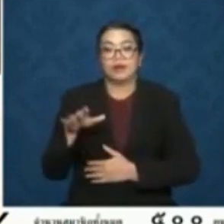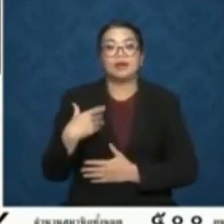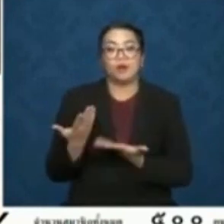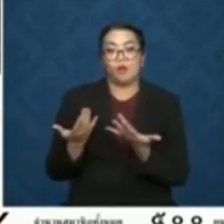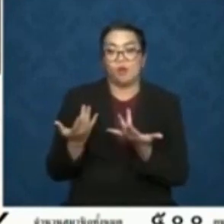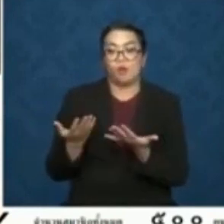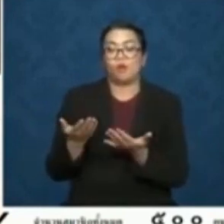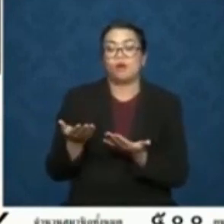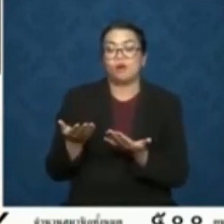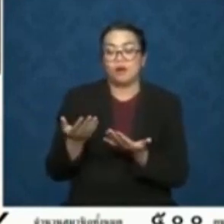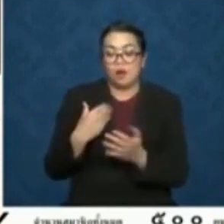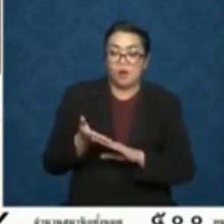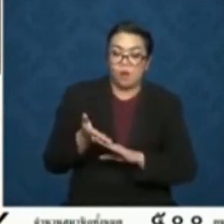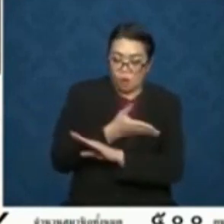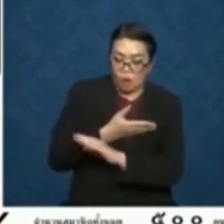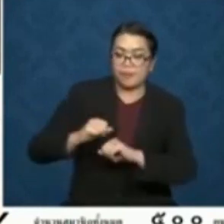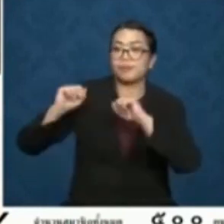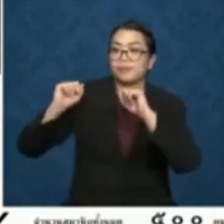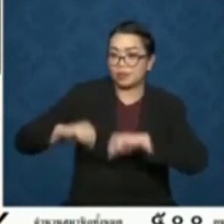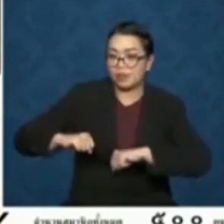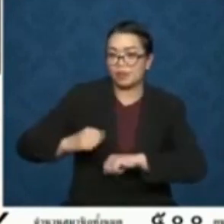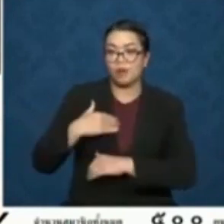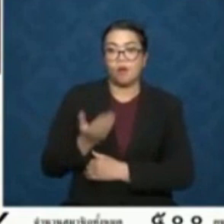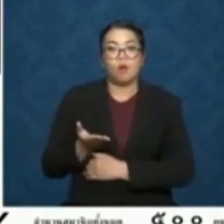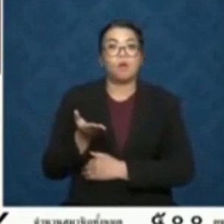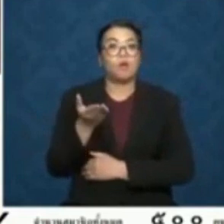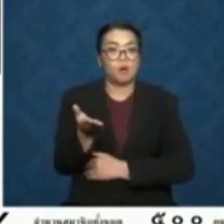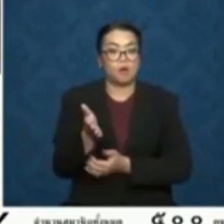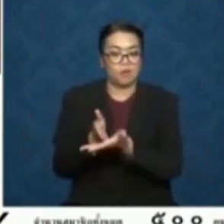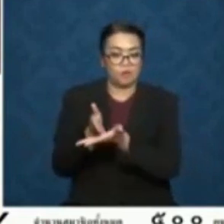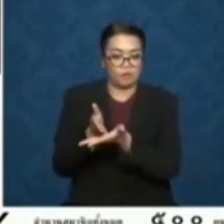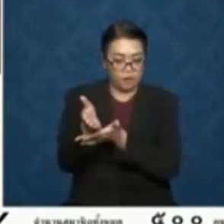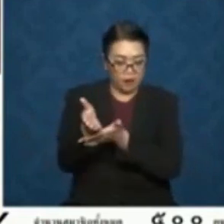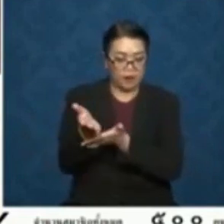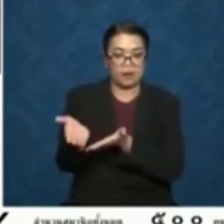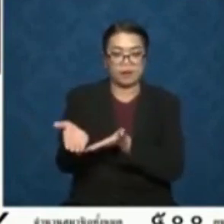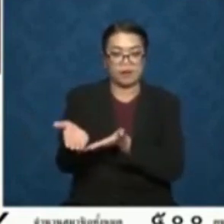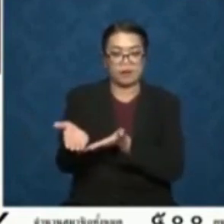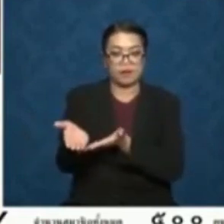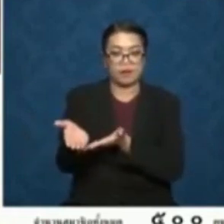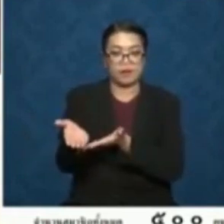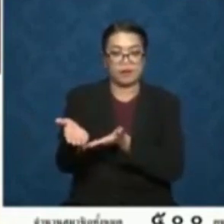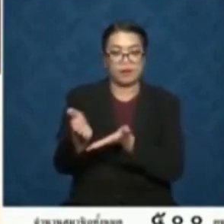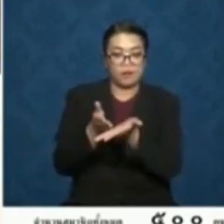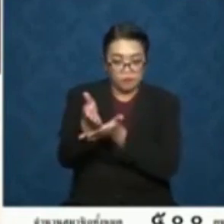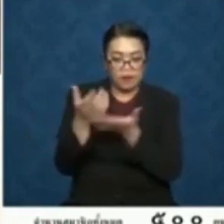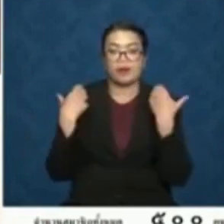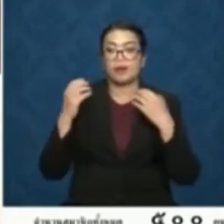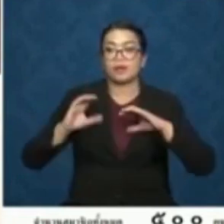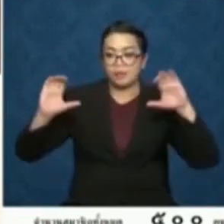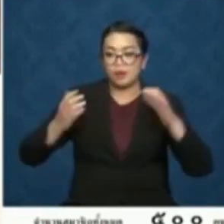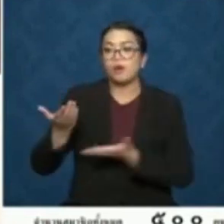คืออย่างนี้นะครับเดี๋ยวมันจะขัดแย้งคืออย่างนี้นะครับเดี๋ยวเรื่องนี้นะครับก่อนจะขอมตินะครับผมขอ